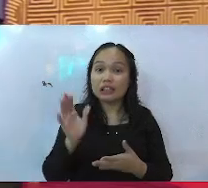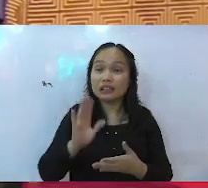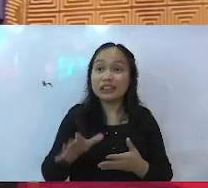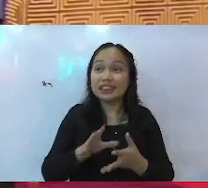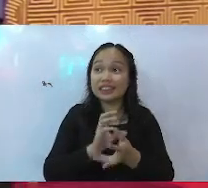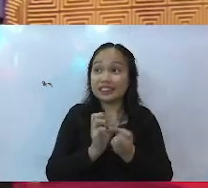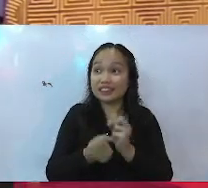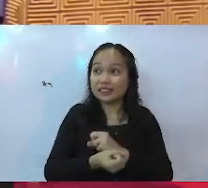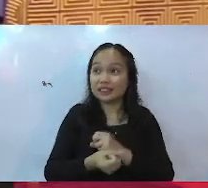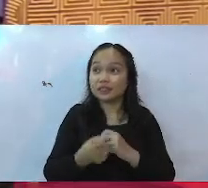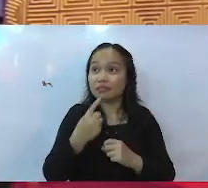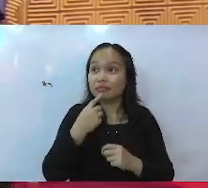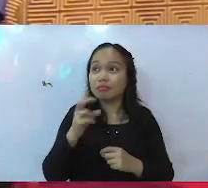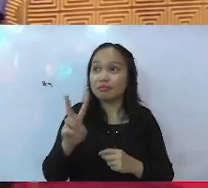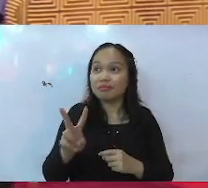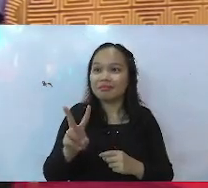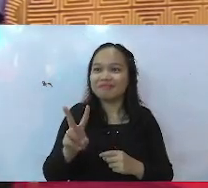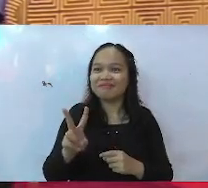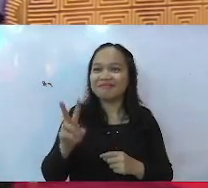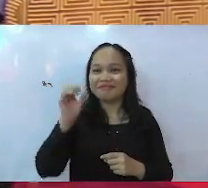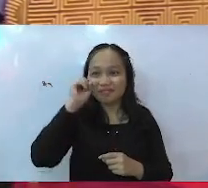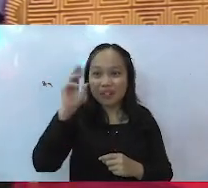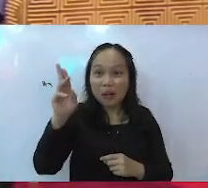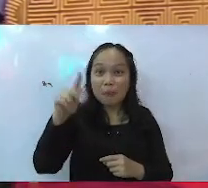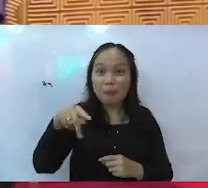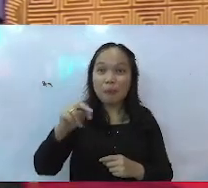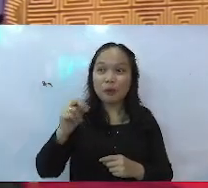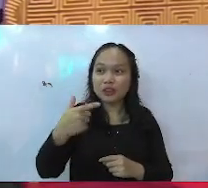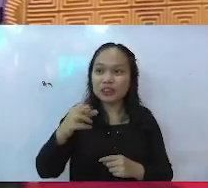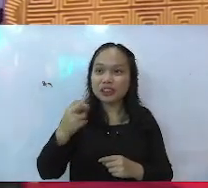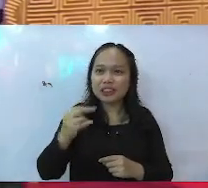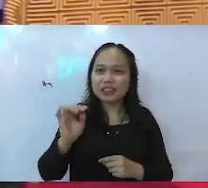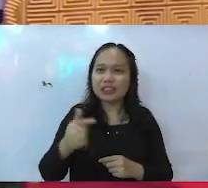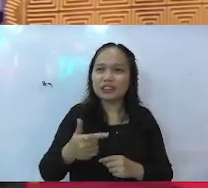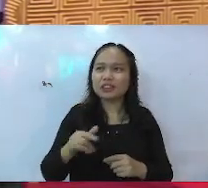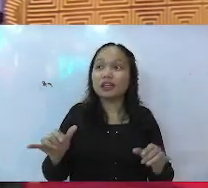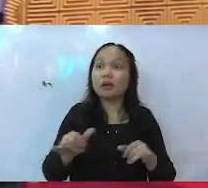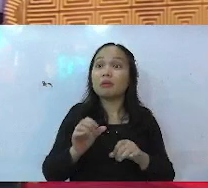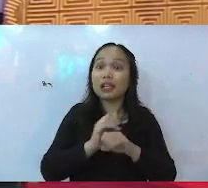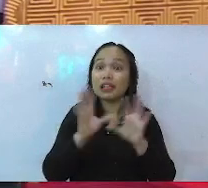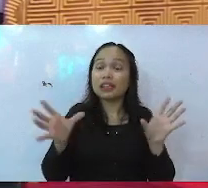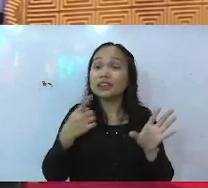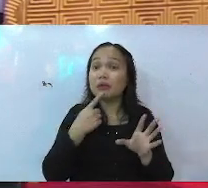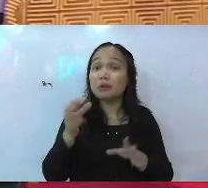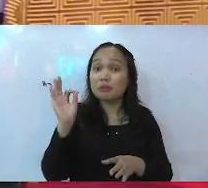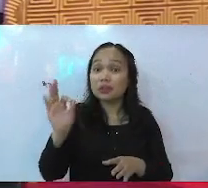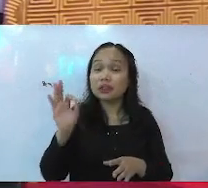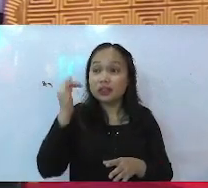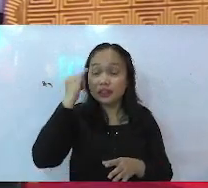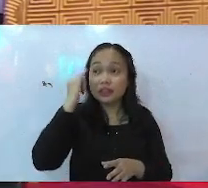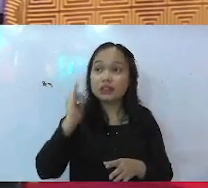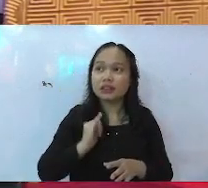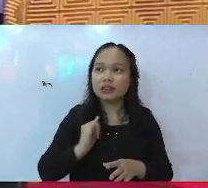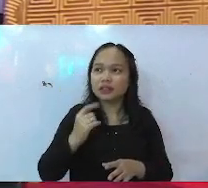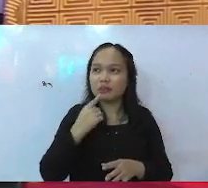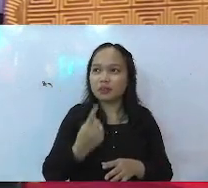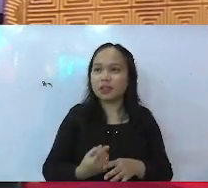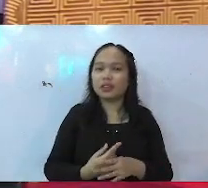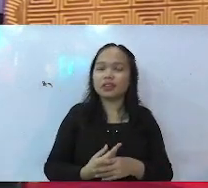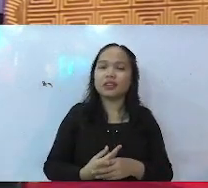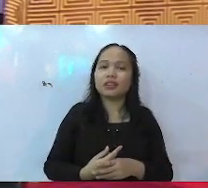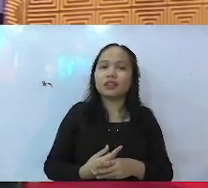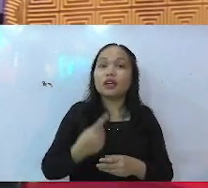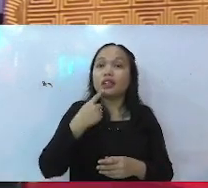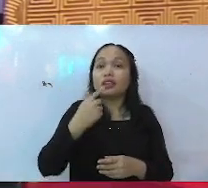tao mas dalawa sila ni sir ponching kasi maliwanag maliwanag yung sinabi ni Pastor sa pring Kahapon ay ang sabi ni